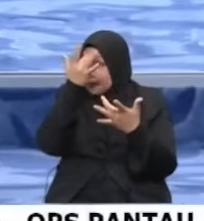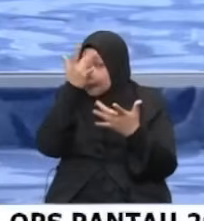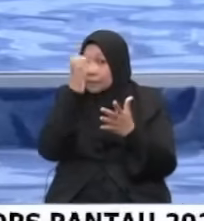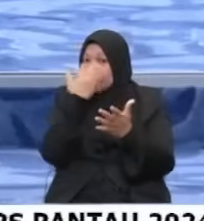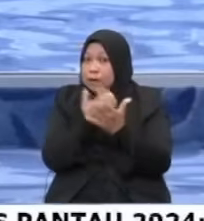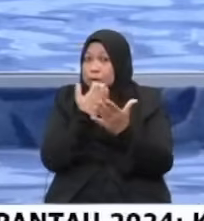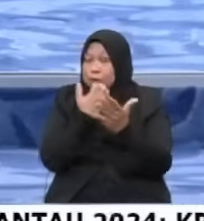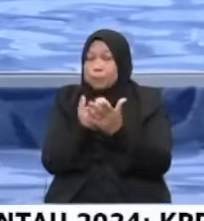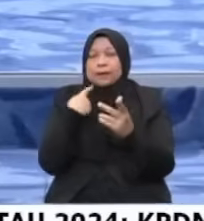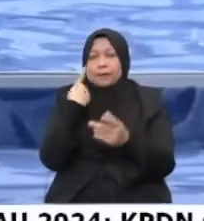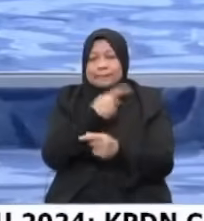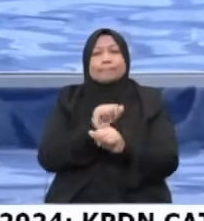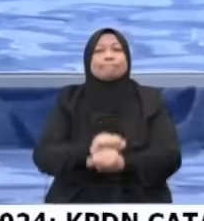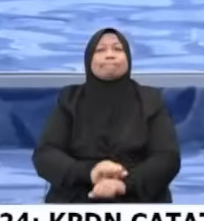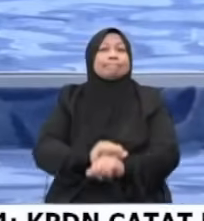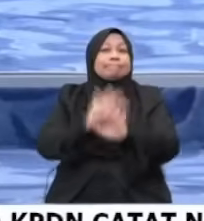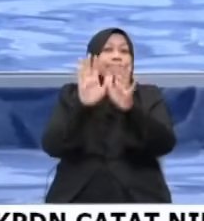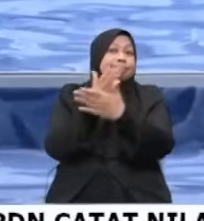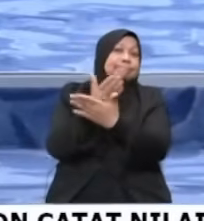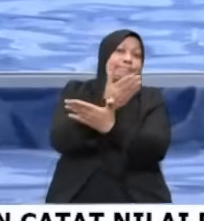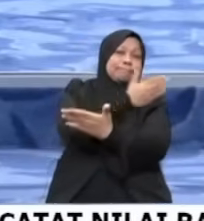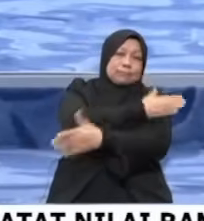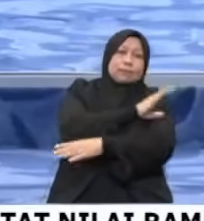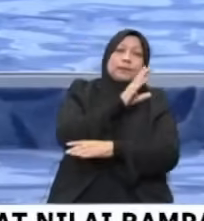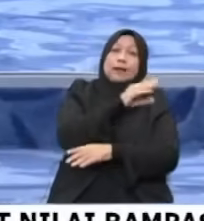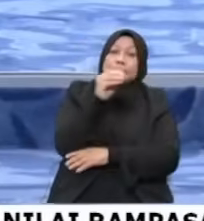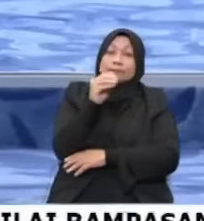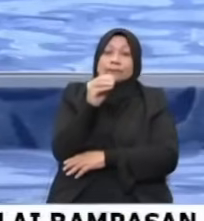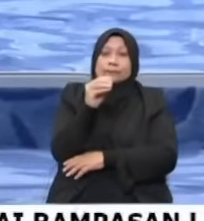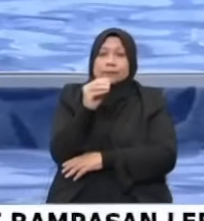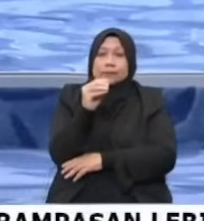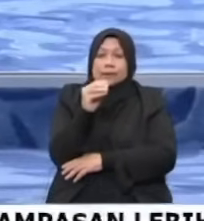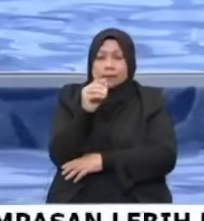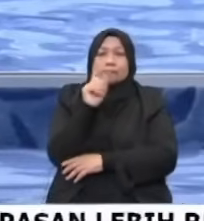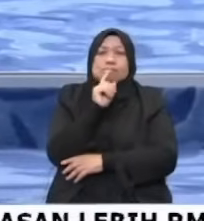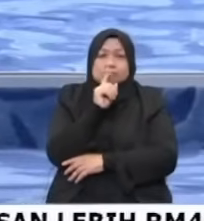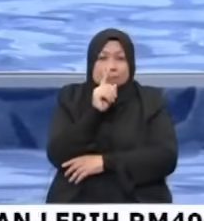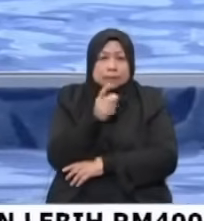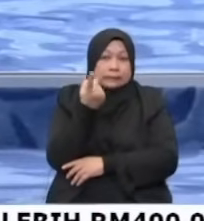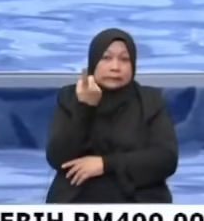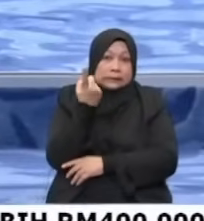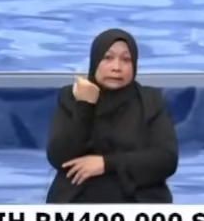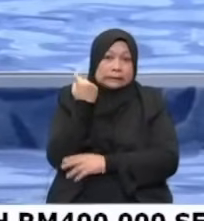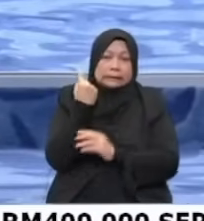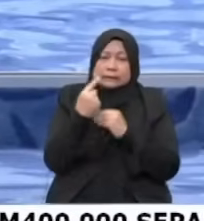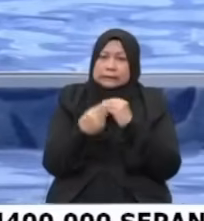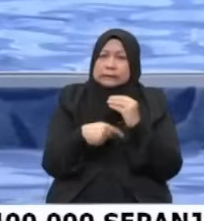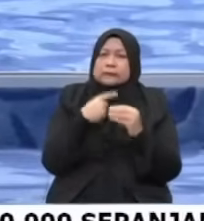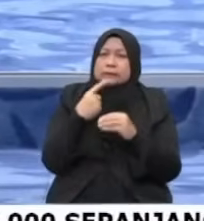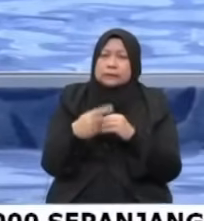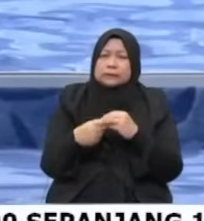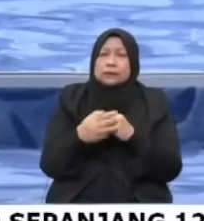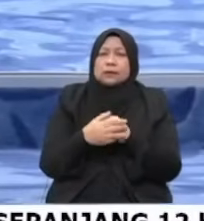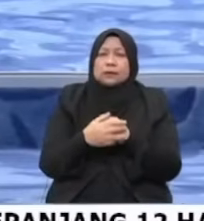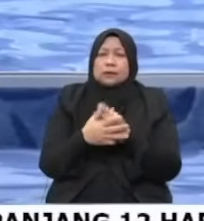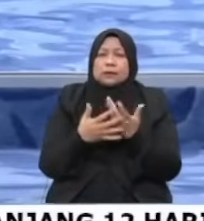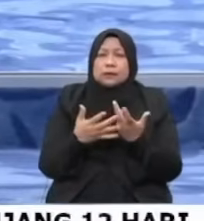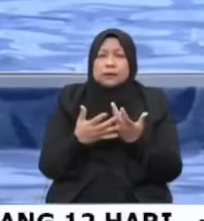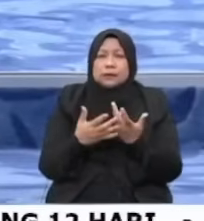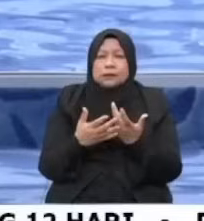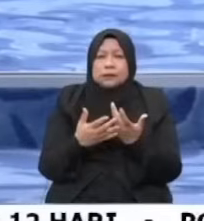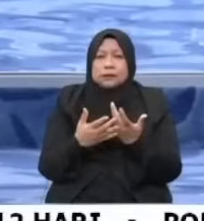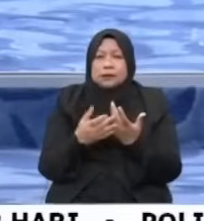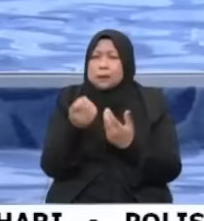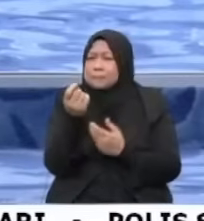ekonomi yang telah kita Jelaskan ya kemudian tentu yang saya sebut tadi tentang